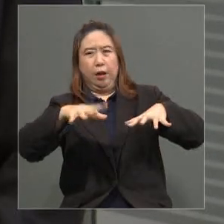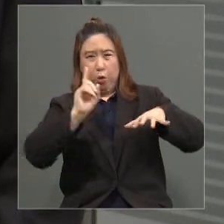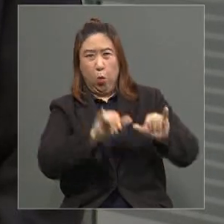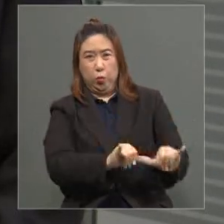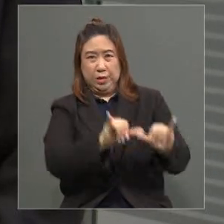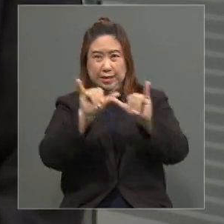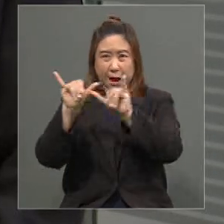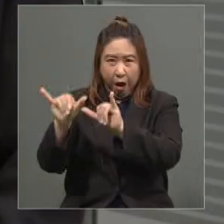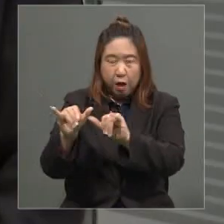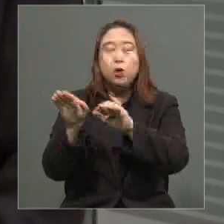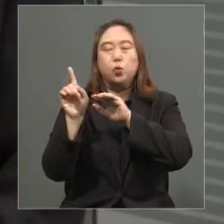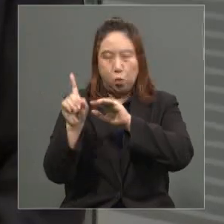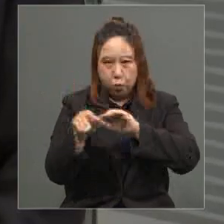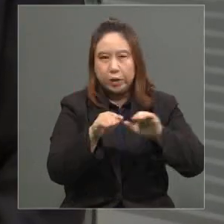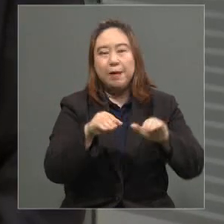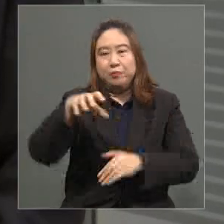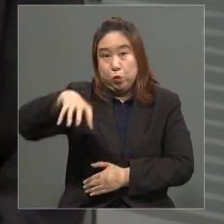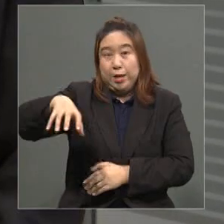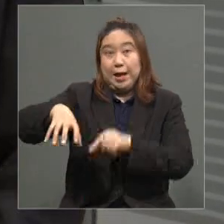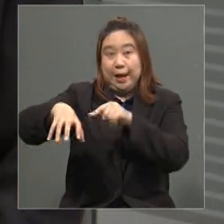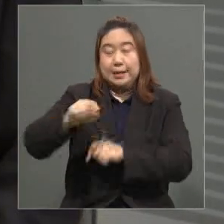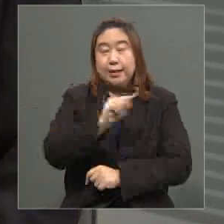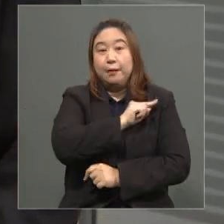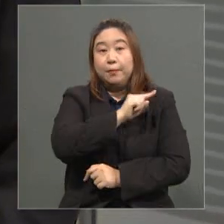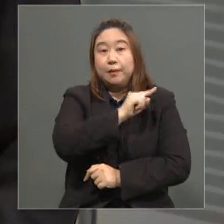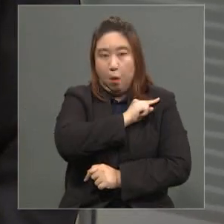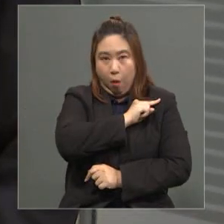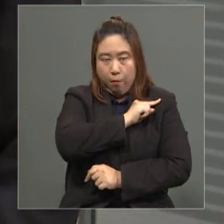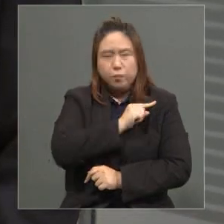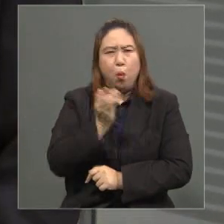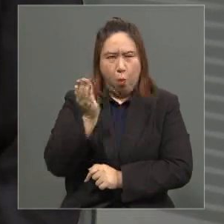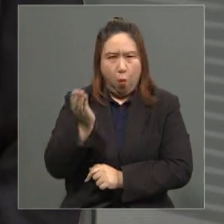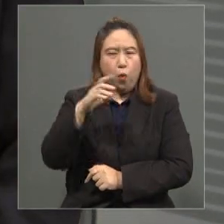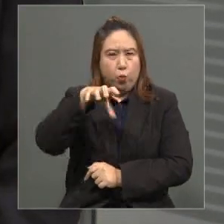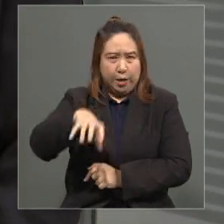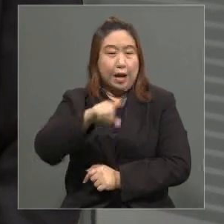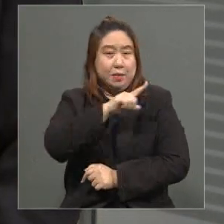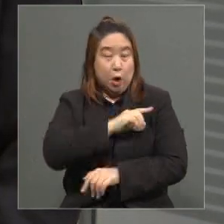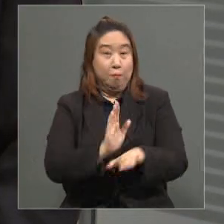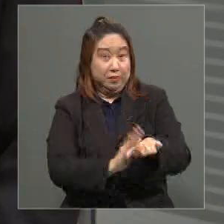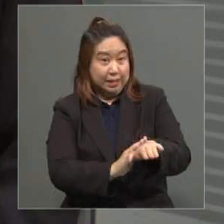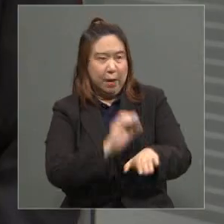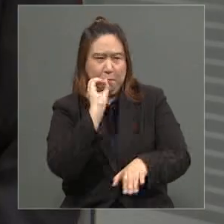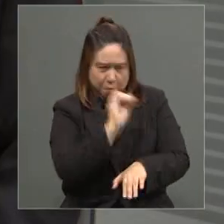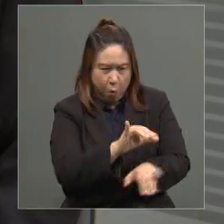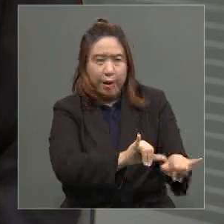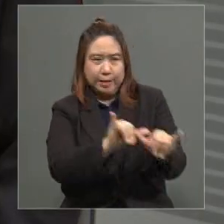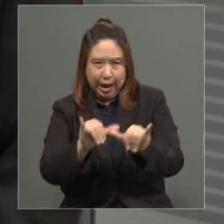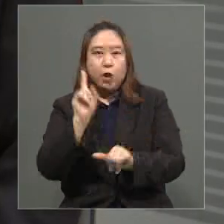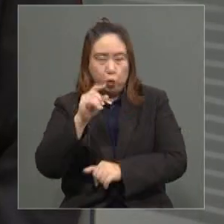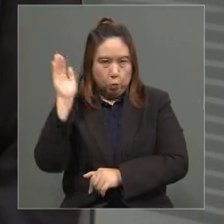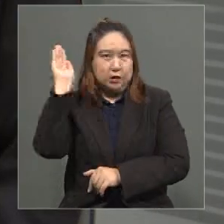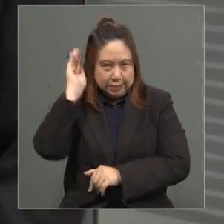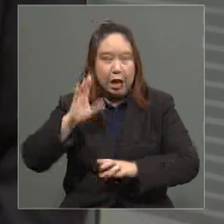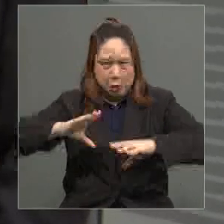็ต้องเตรียมทางหนอยงานที่อยู่ใพื้นที่ก็ขอให้เชื่อฟังในการอบยบเตรยมกอยบเอา